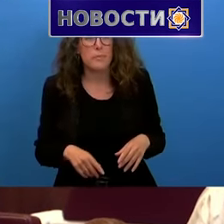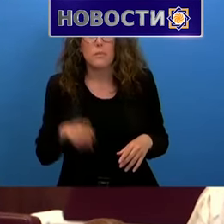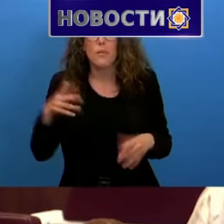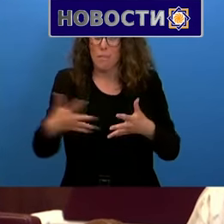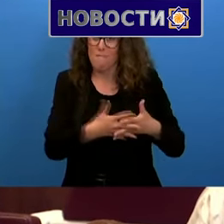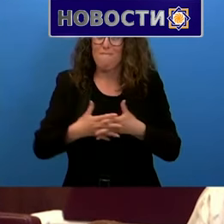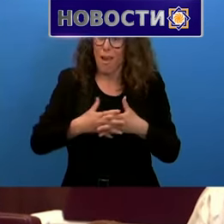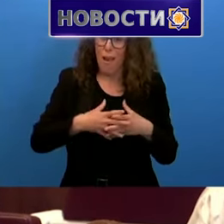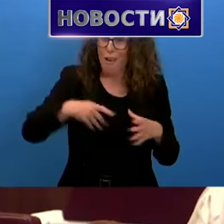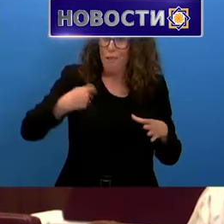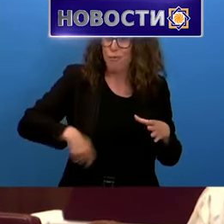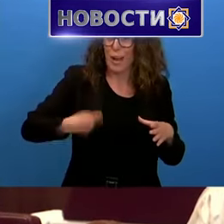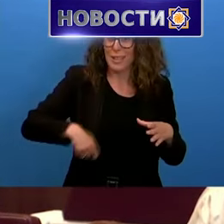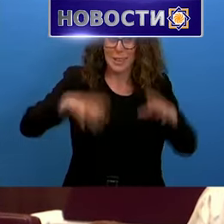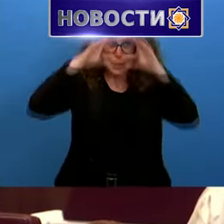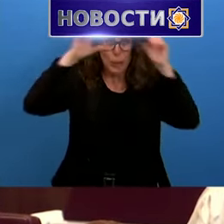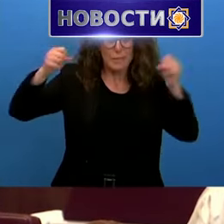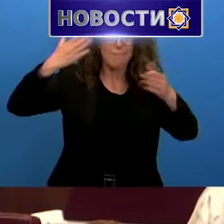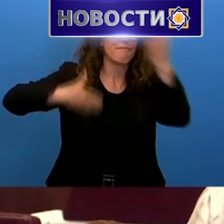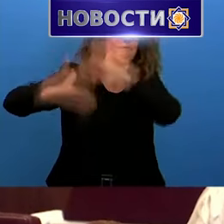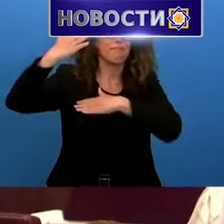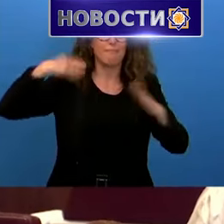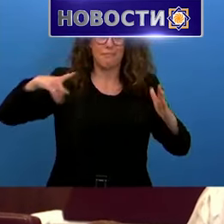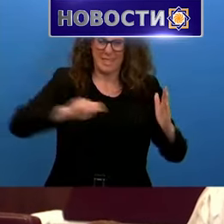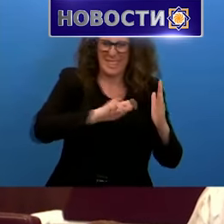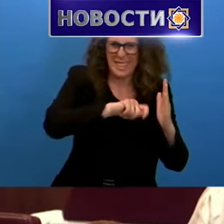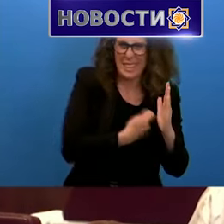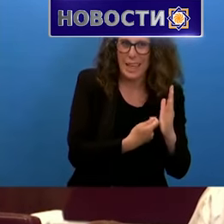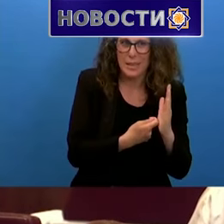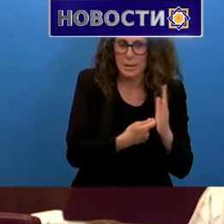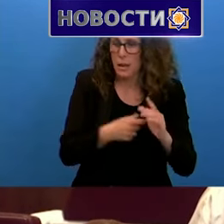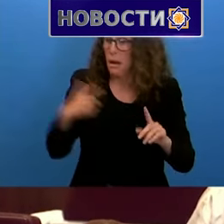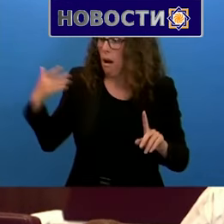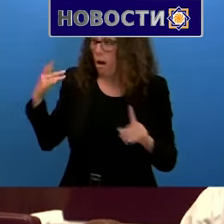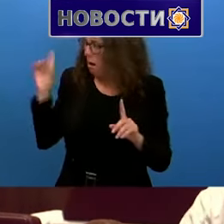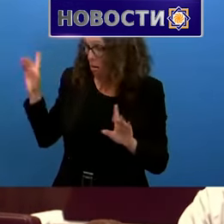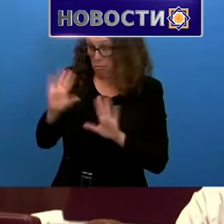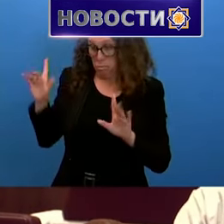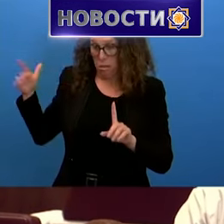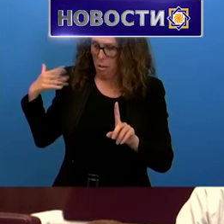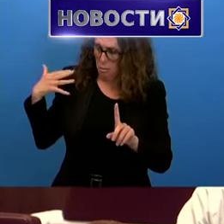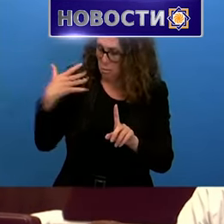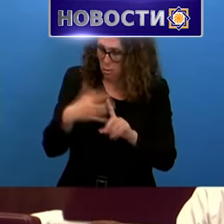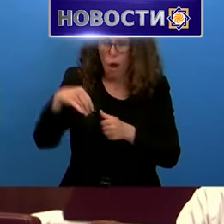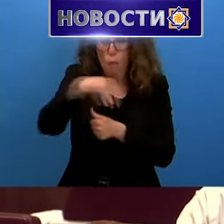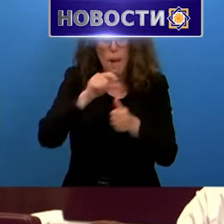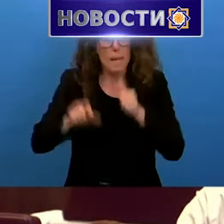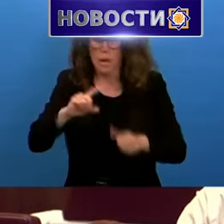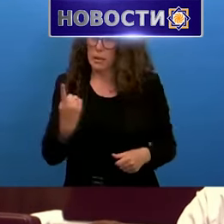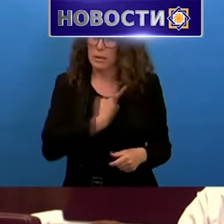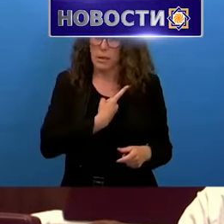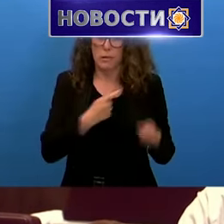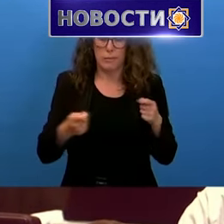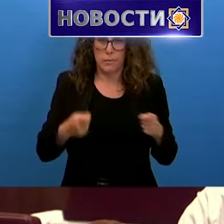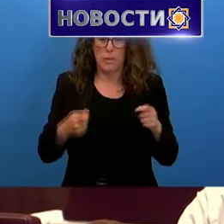для коренных народов и с точки зрения жизни клеток, из которых они состоят. Одна из тем, которая может стать предметом